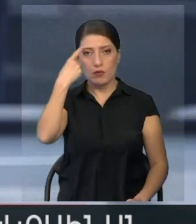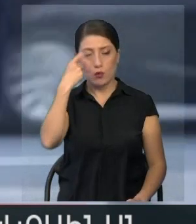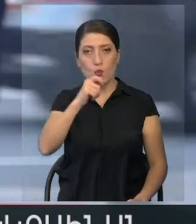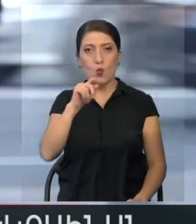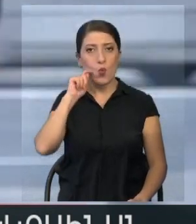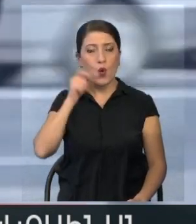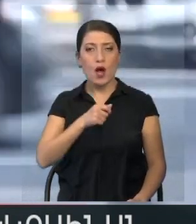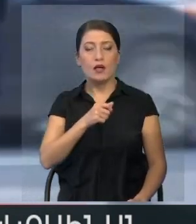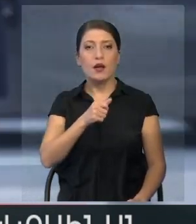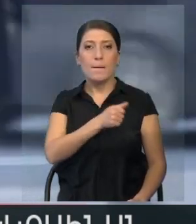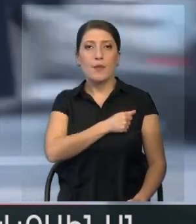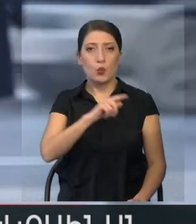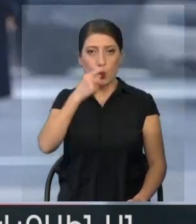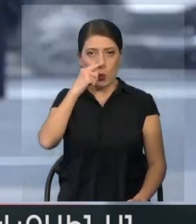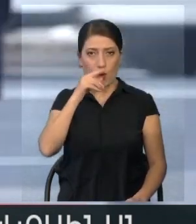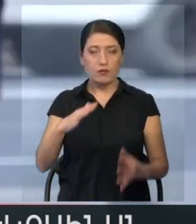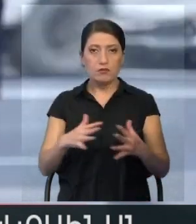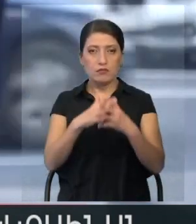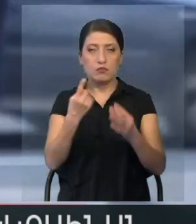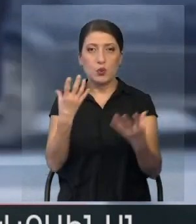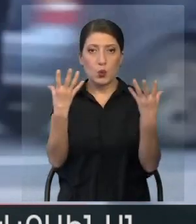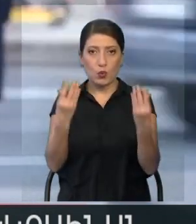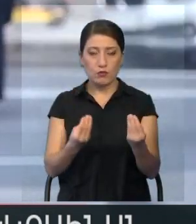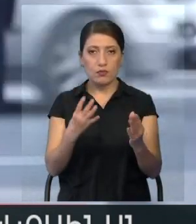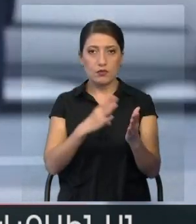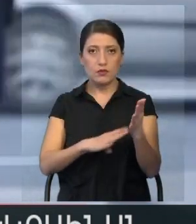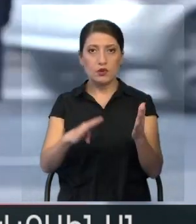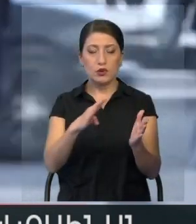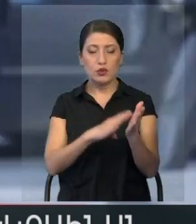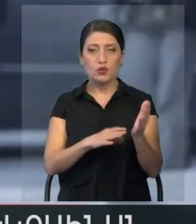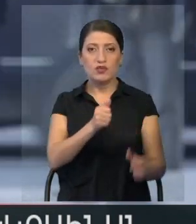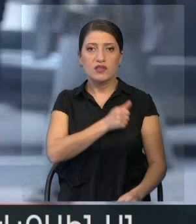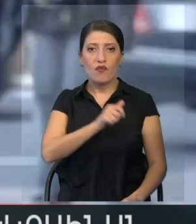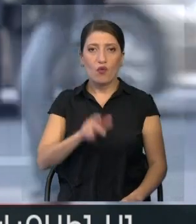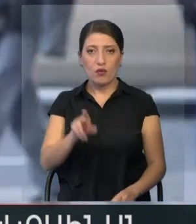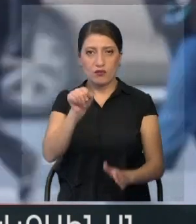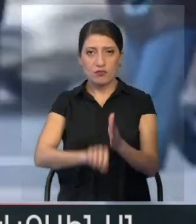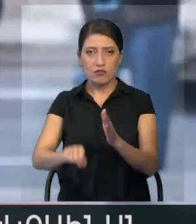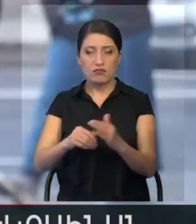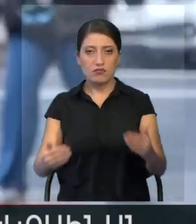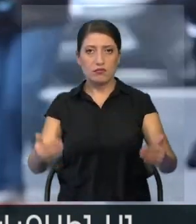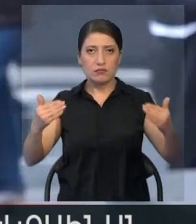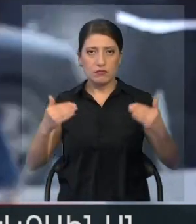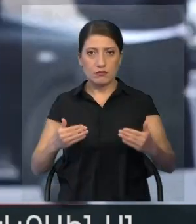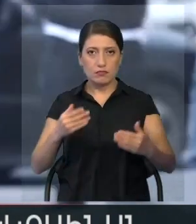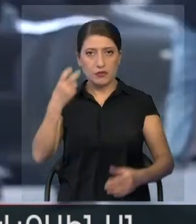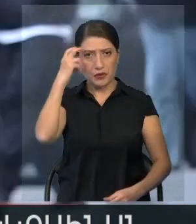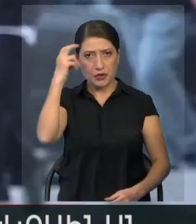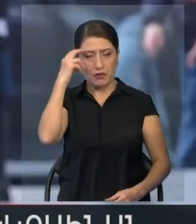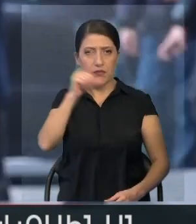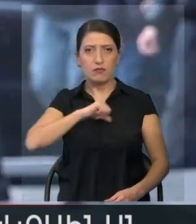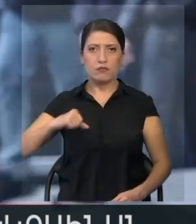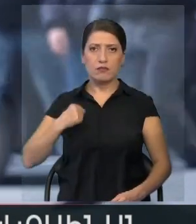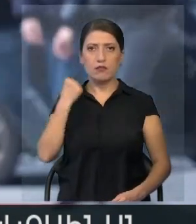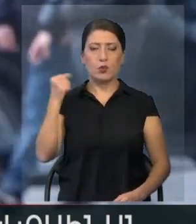բանակը Լուգանսկի համար մղվող մարտերում մեկ օրում 90 զինվոր է կորցրել, նահանջում է, իսկ Կիևն իր հերթին պնդում է, որ